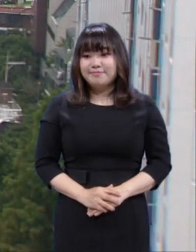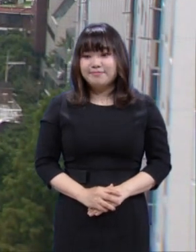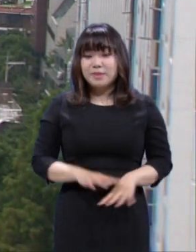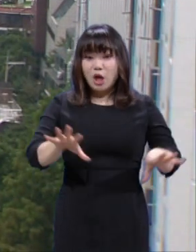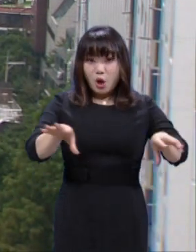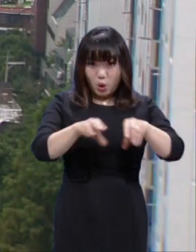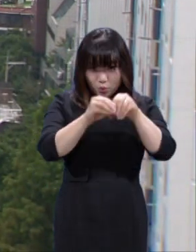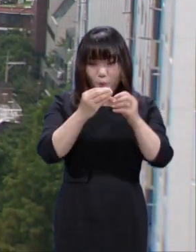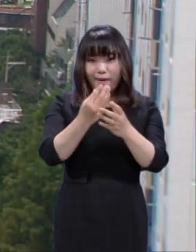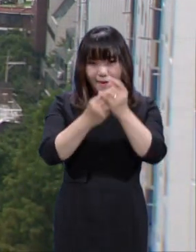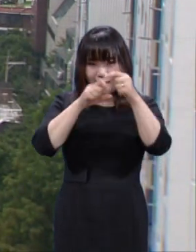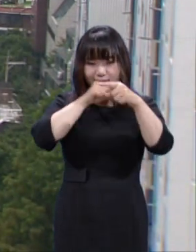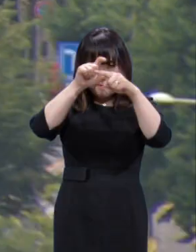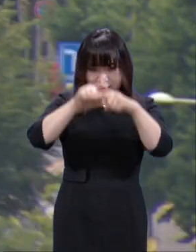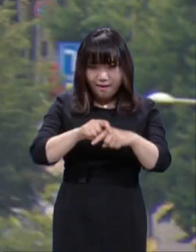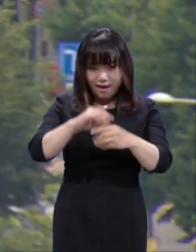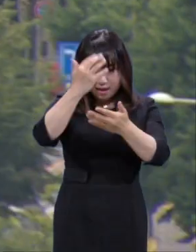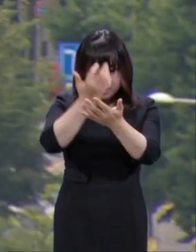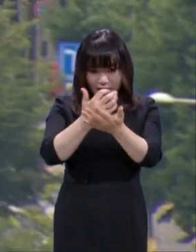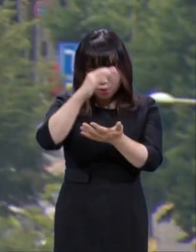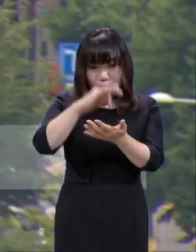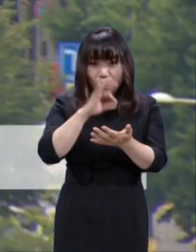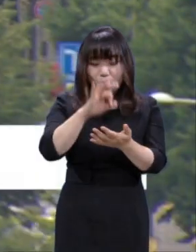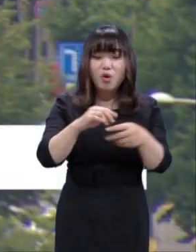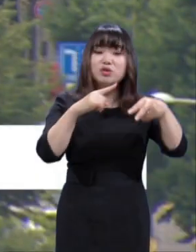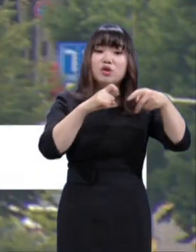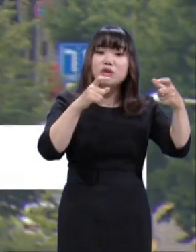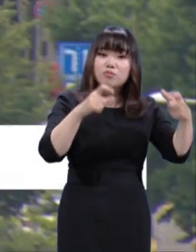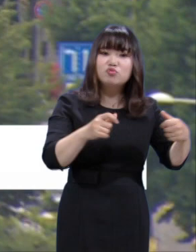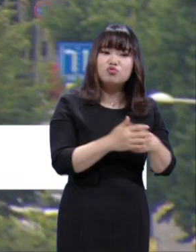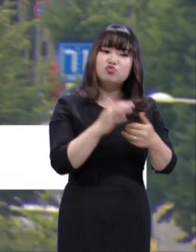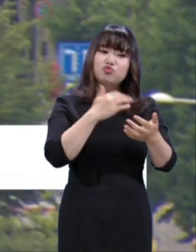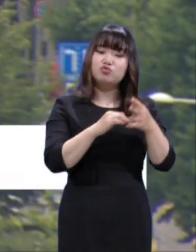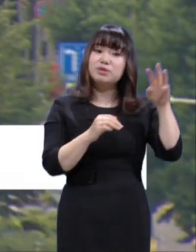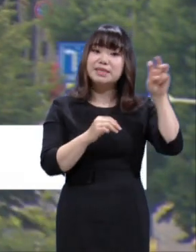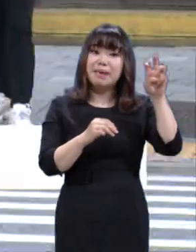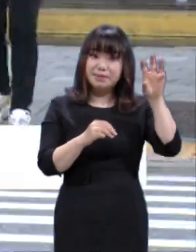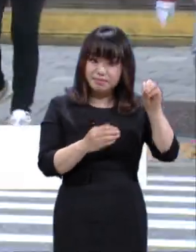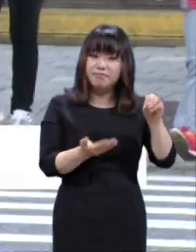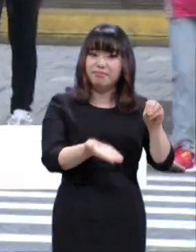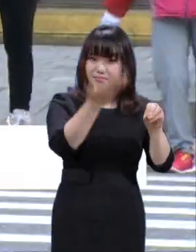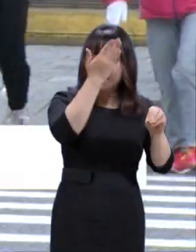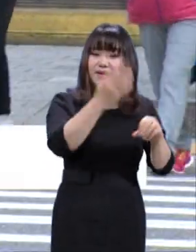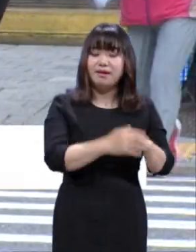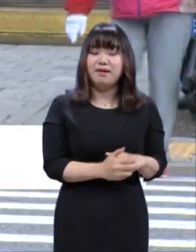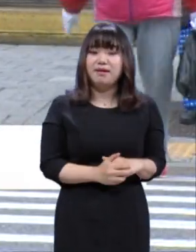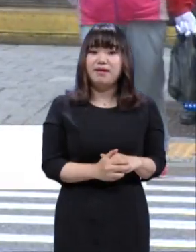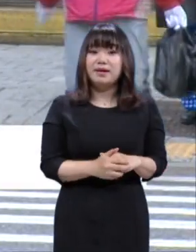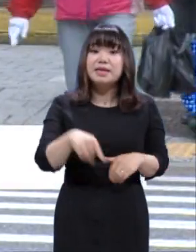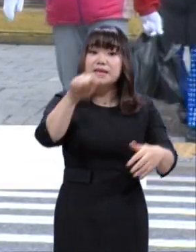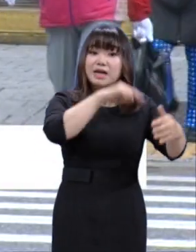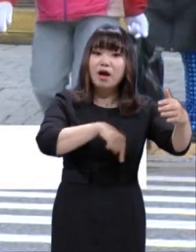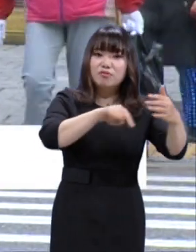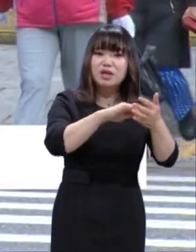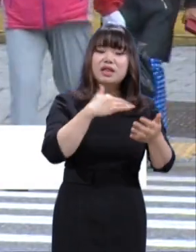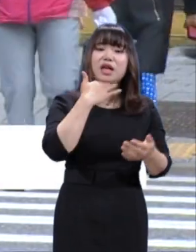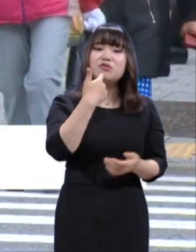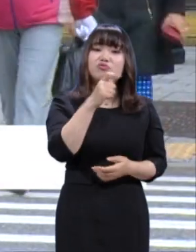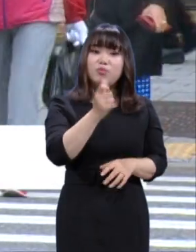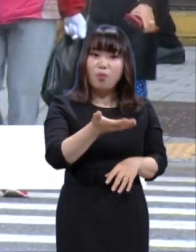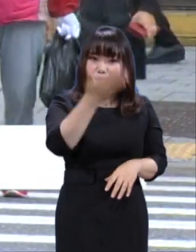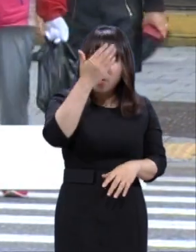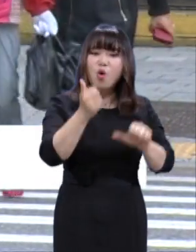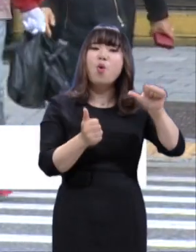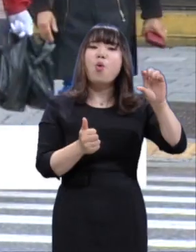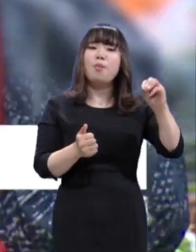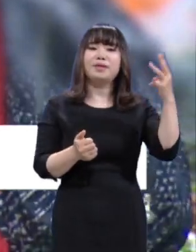통계청 자료를 보면 지난해 기준 서대문구 인구는 30만 명이 조금 넘습니다. 이 가운데 65세 이상은